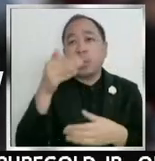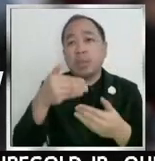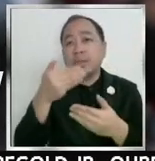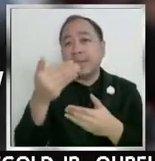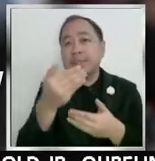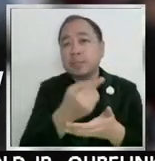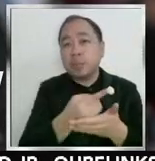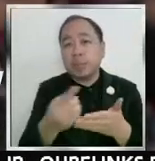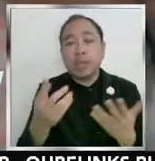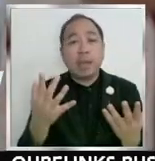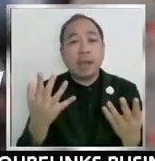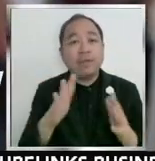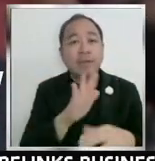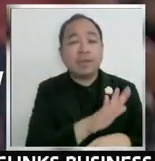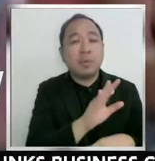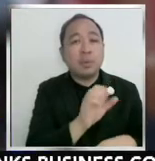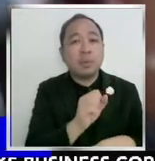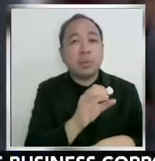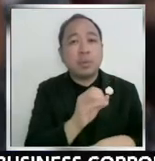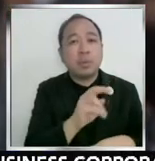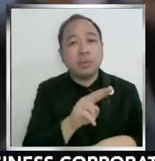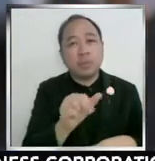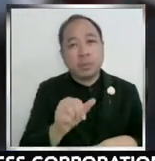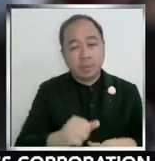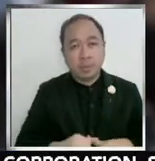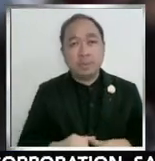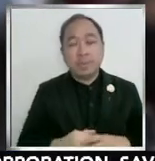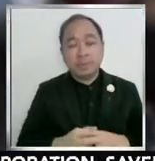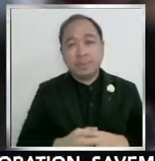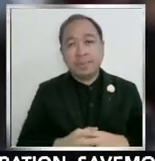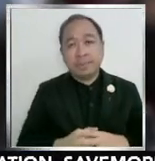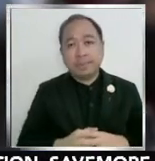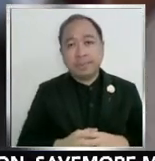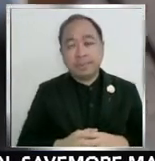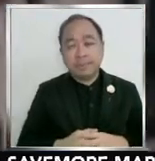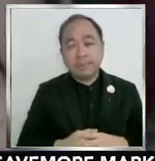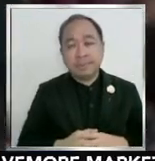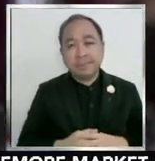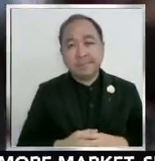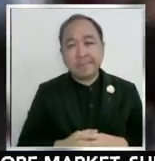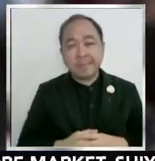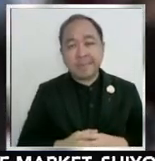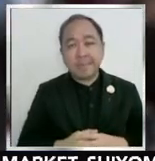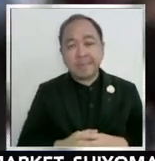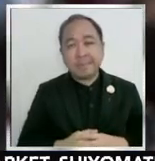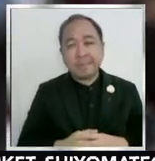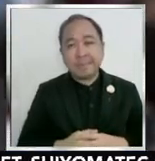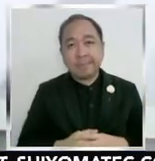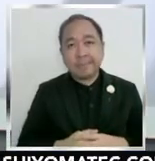kanyang sona. Para sa GMA Integrated News, JP Soriano, Nakatutok,